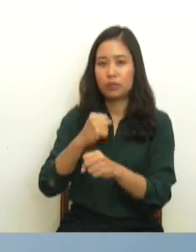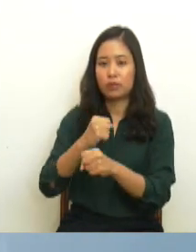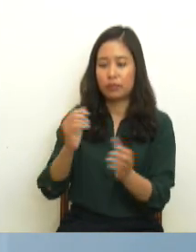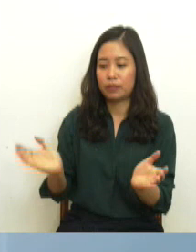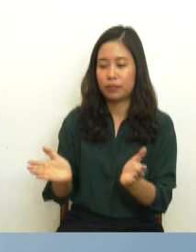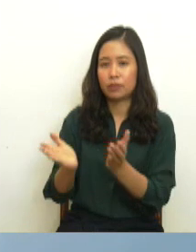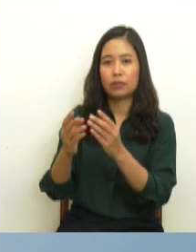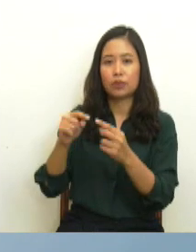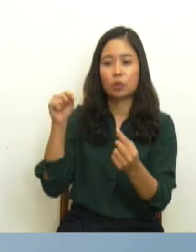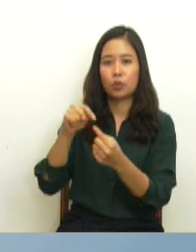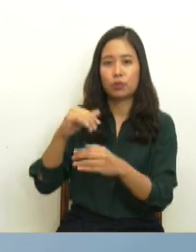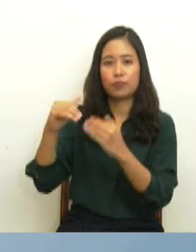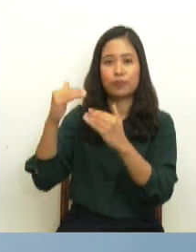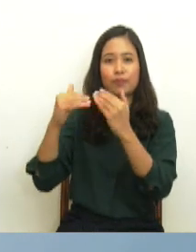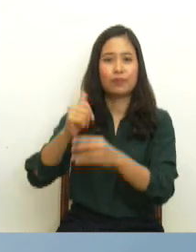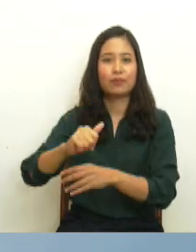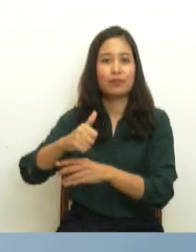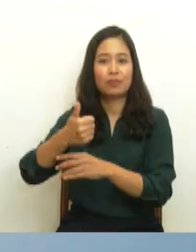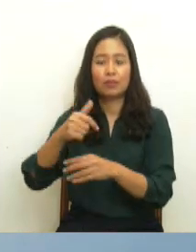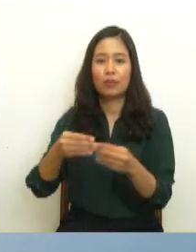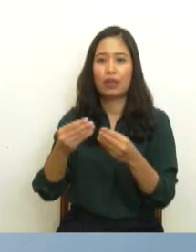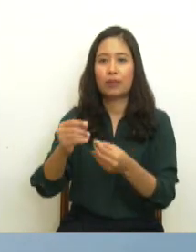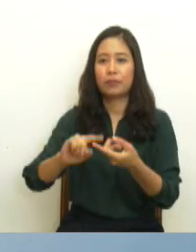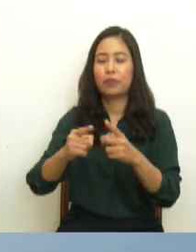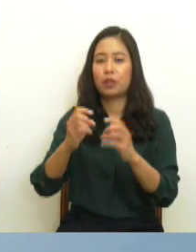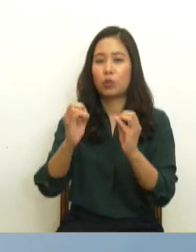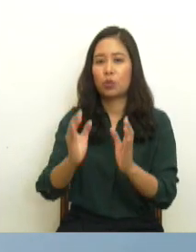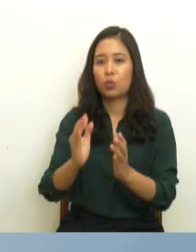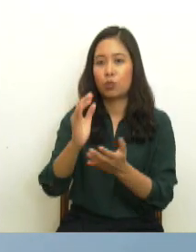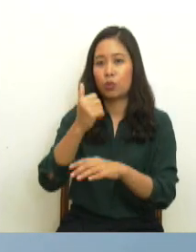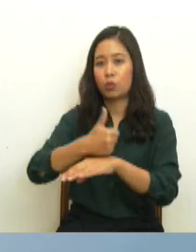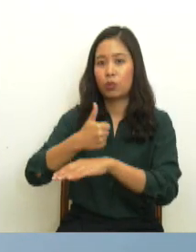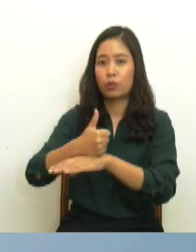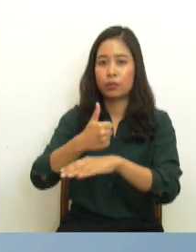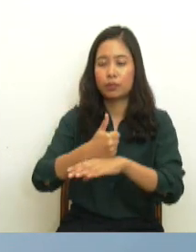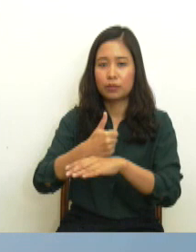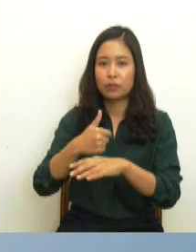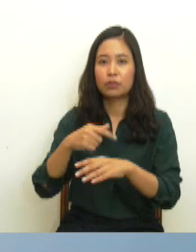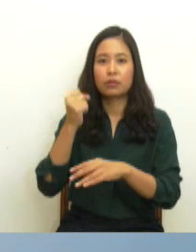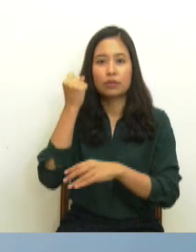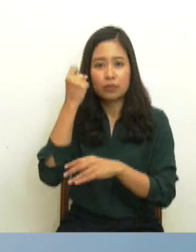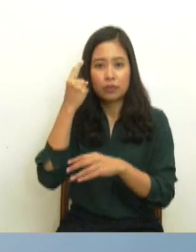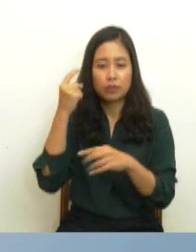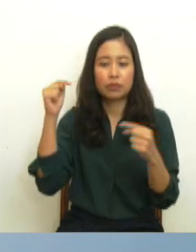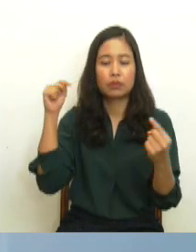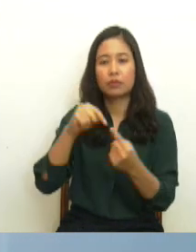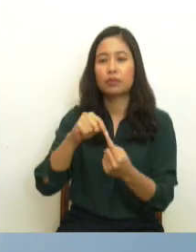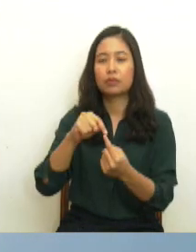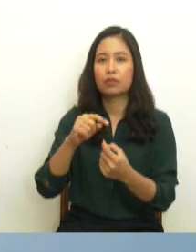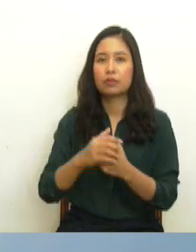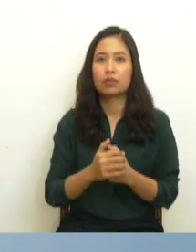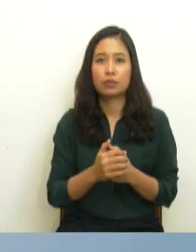ที่ดีขึ้นก็อยากจะสื่อสารไปยังงั้นคุณครูผู้บริหารและช่วยประชาสัมพันธ์สร้างความเข้าใจว่าการดำเนินการคราวนี้